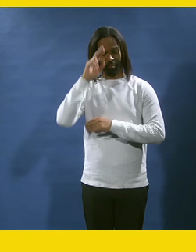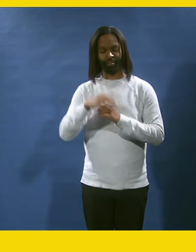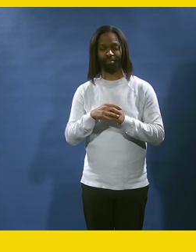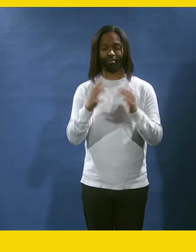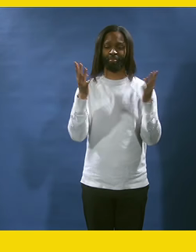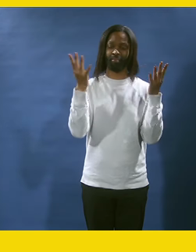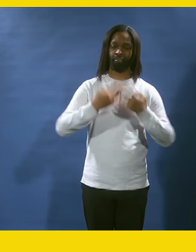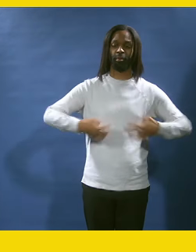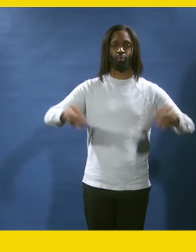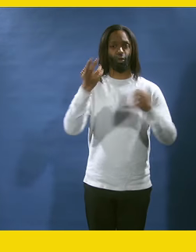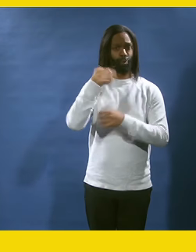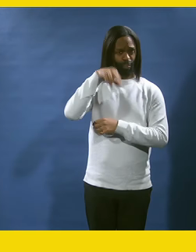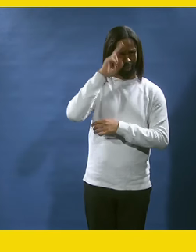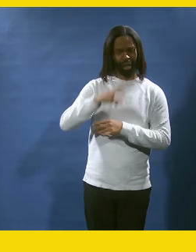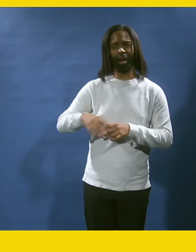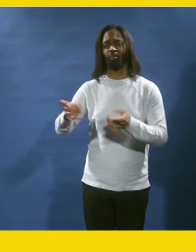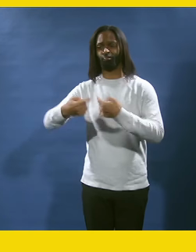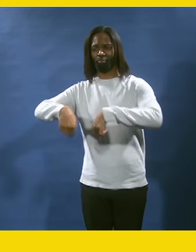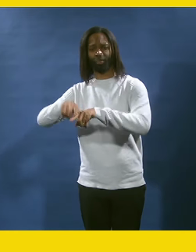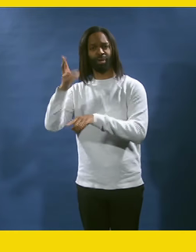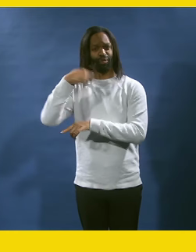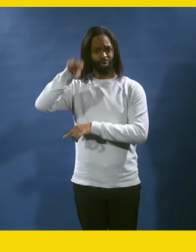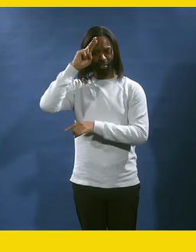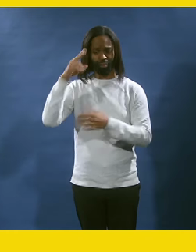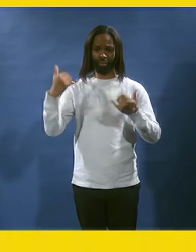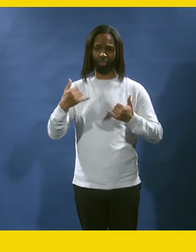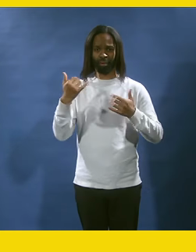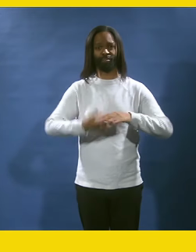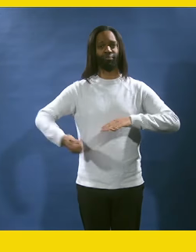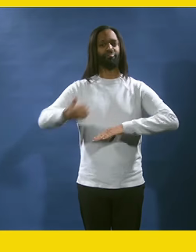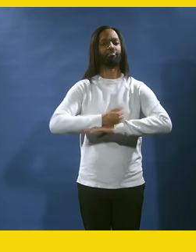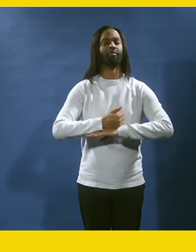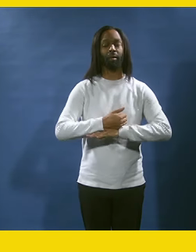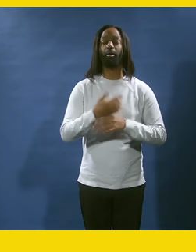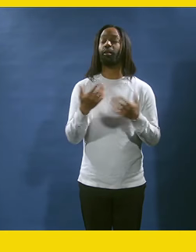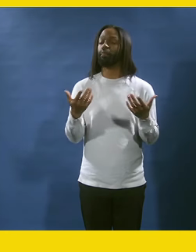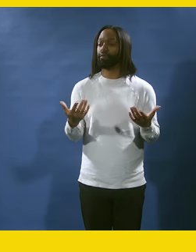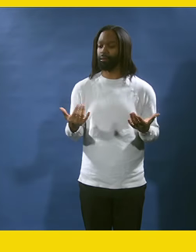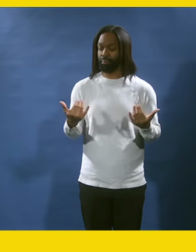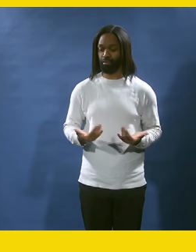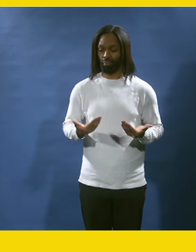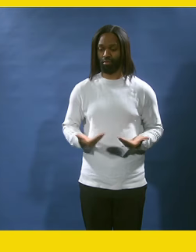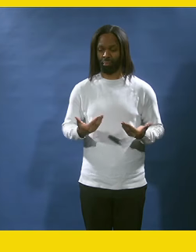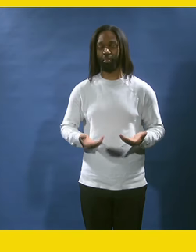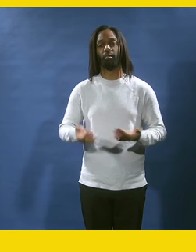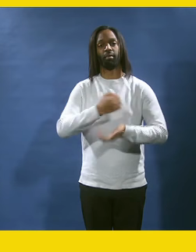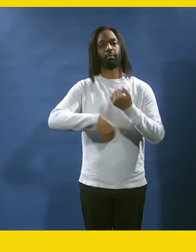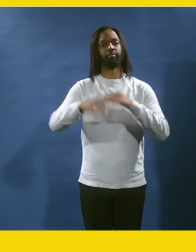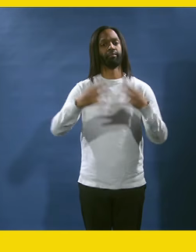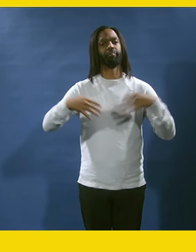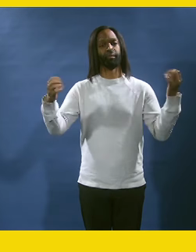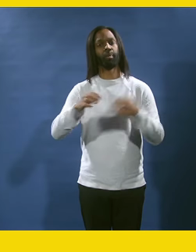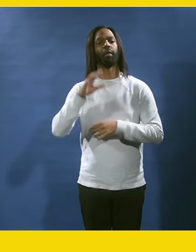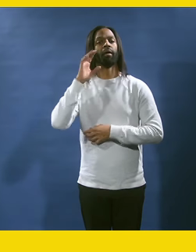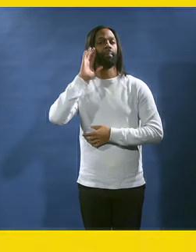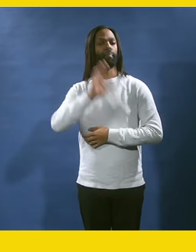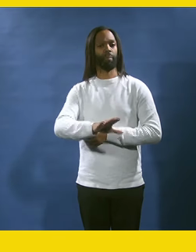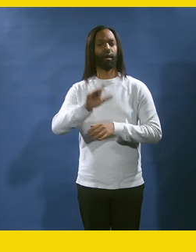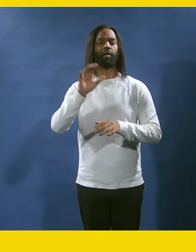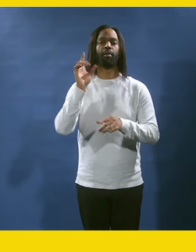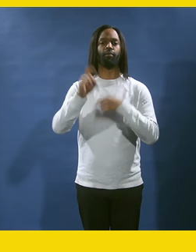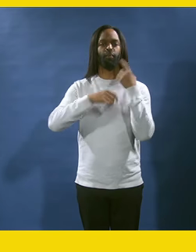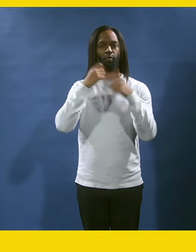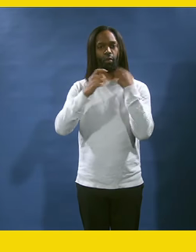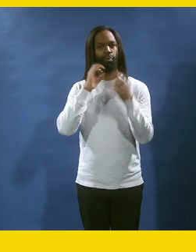du Conseil de l'Europe, pour cette semaine, lieu des assises européennes contre les violences faites aux femmes. Avec